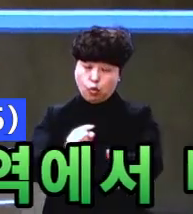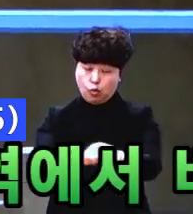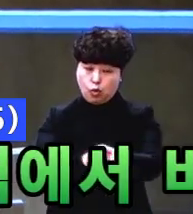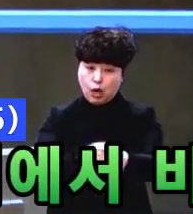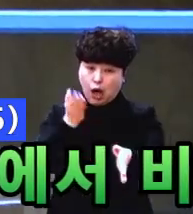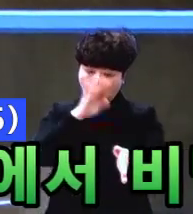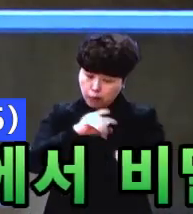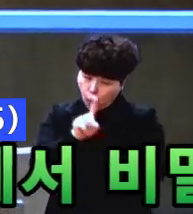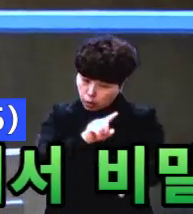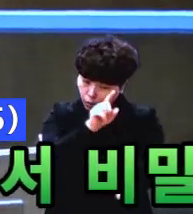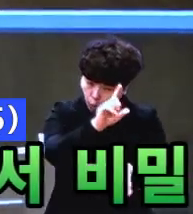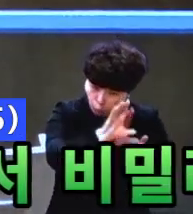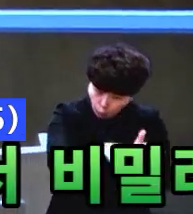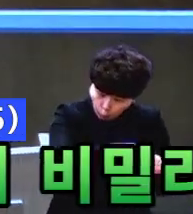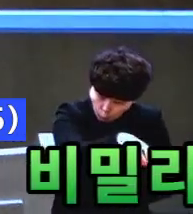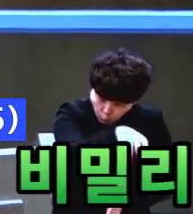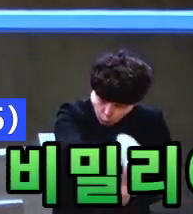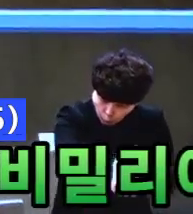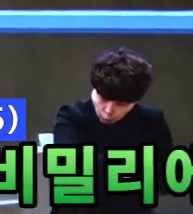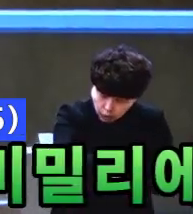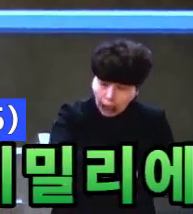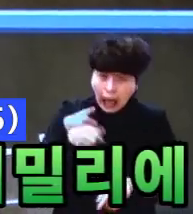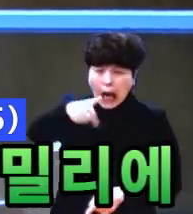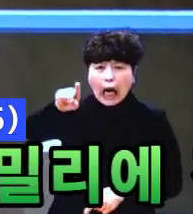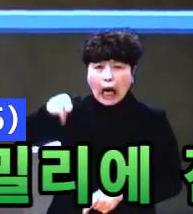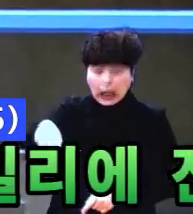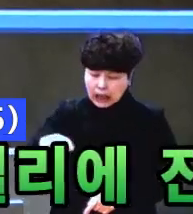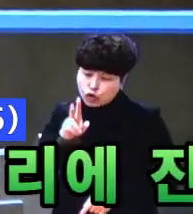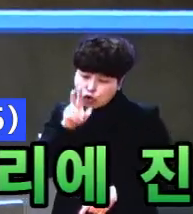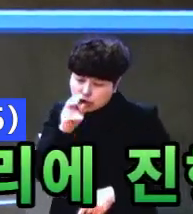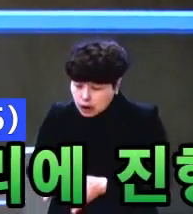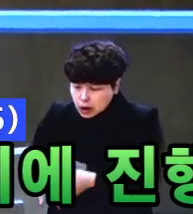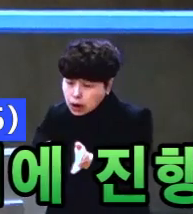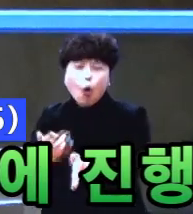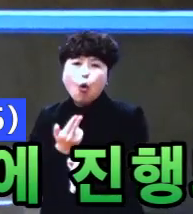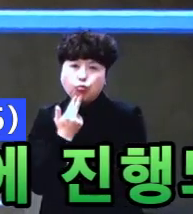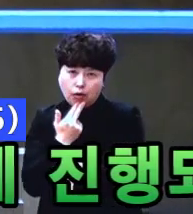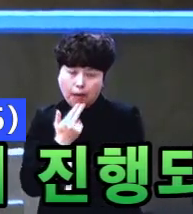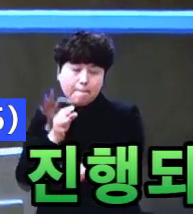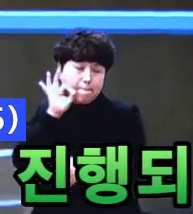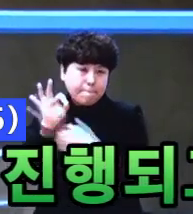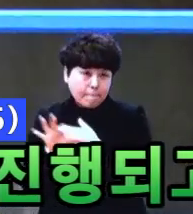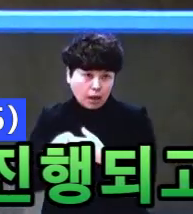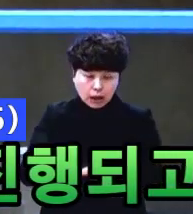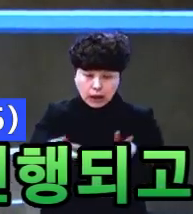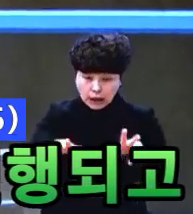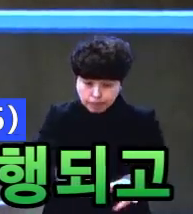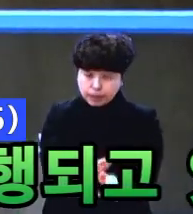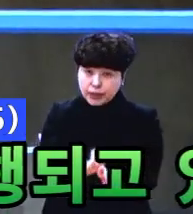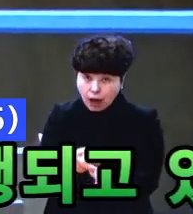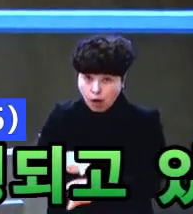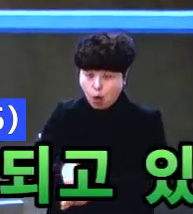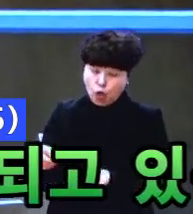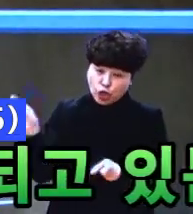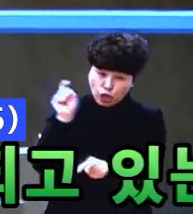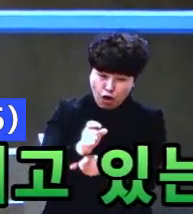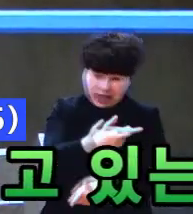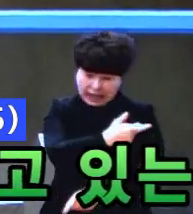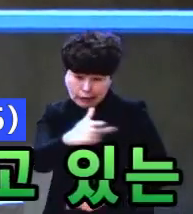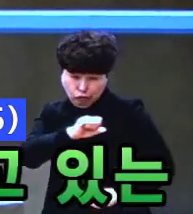구간은 갓길조차 없습니다. 만약 이러한 도로 상황에 전차 수송 트레일러나 대형 군용